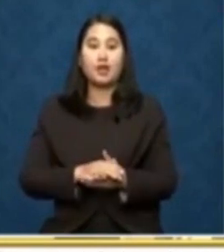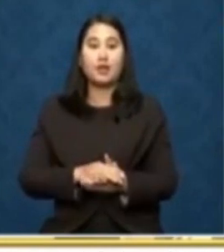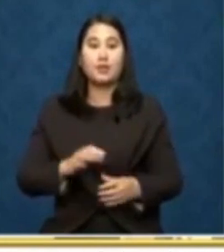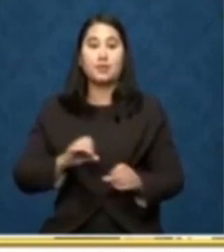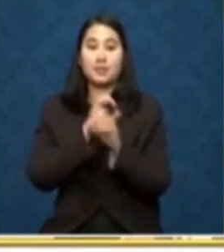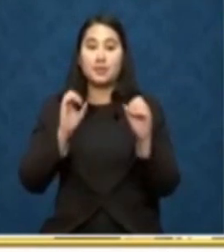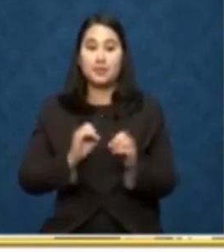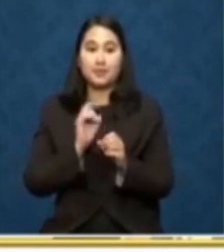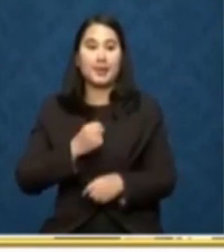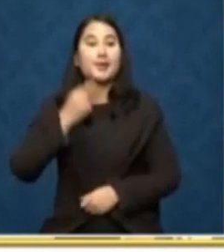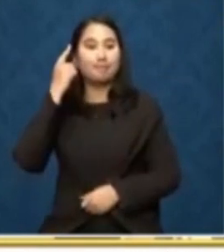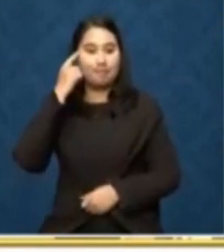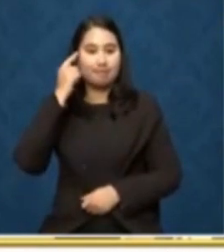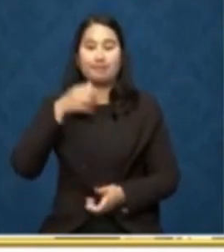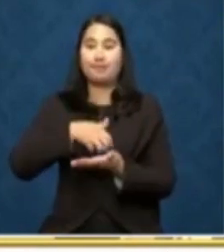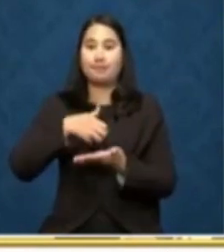พด Adrian